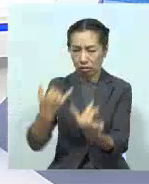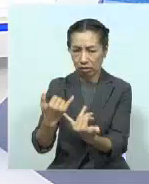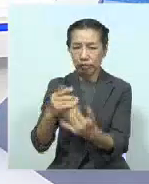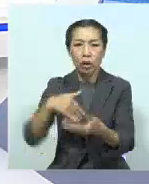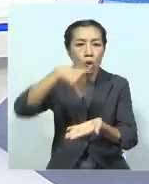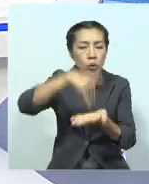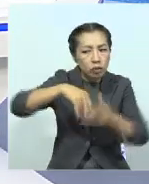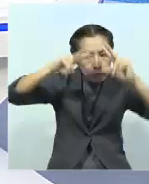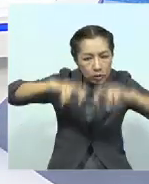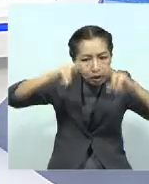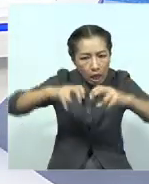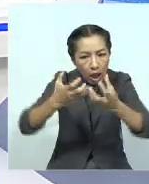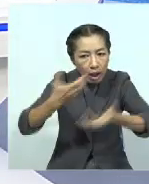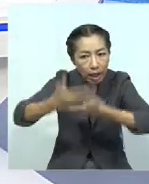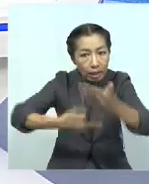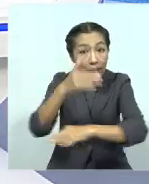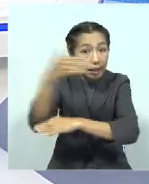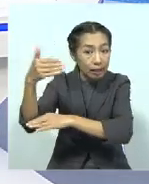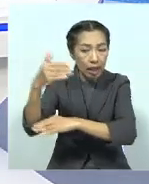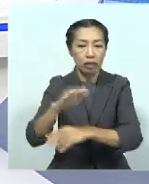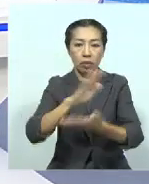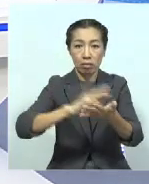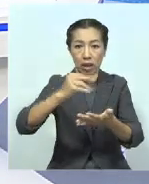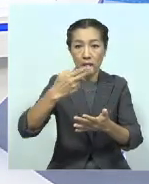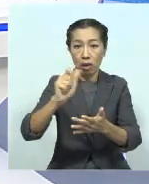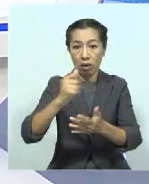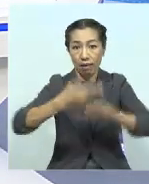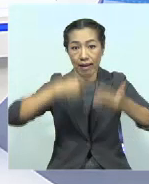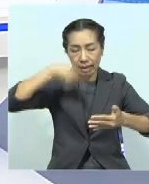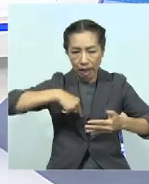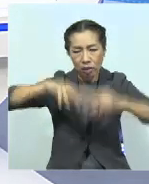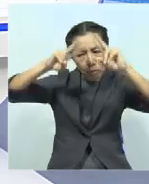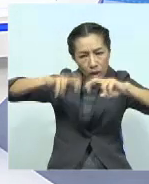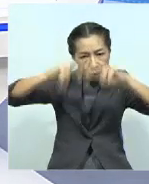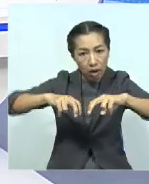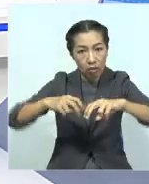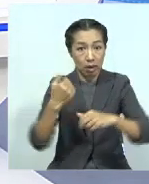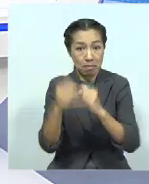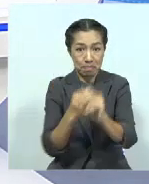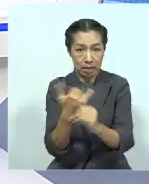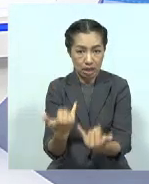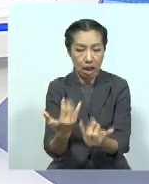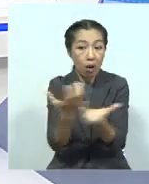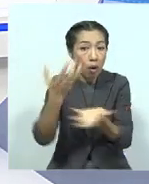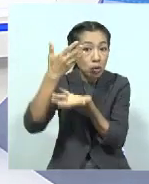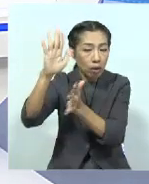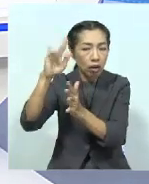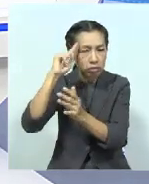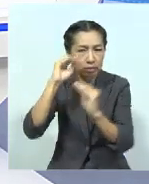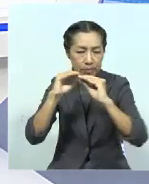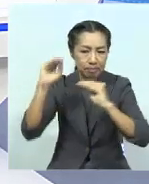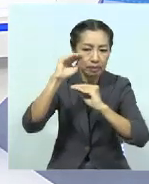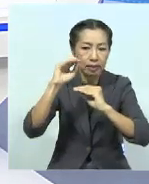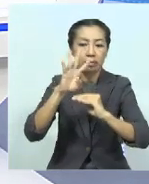ศูนย์ศึกษาการค้าระหว่างประเทศมหาวิทยาลัยหอการค้าไทยได้ทำการวิเคราะห์ทิศทางการส่งออกปีนี้นะคะโดยบอกว่าขยายตัว